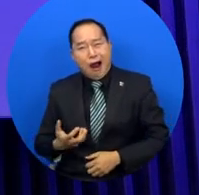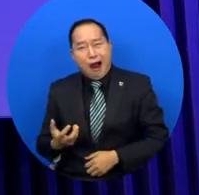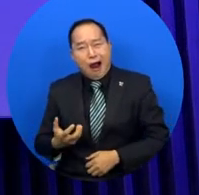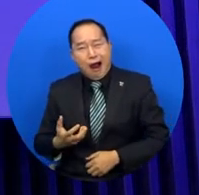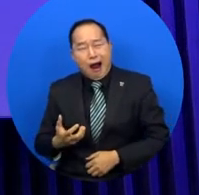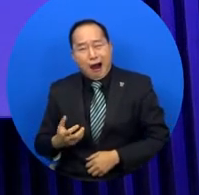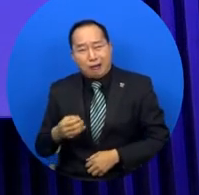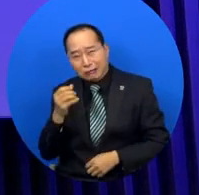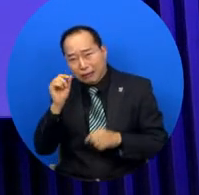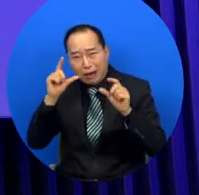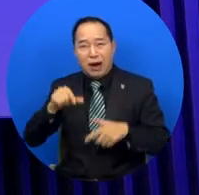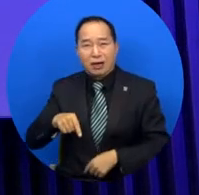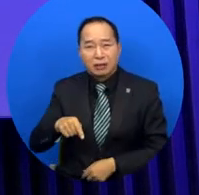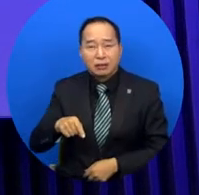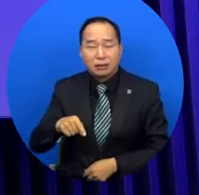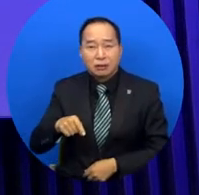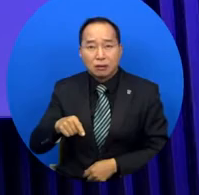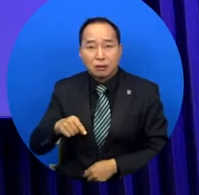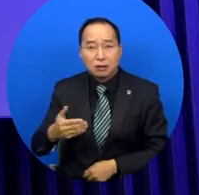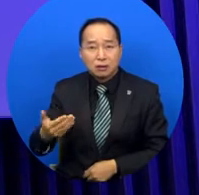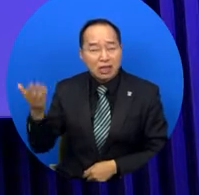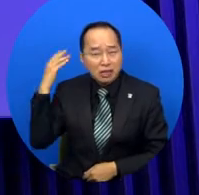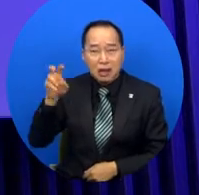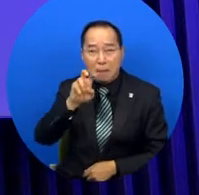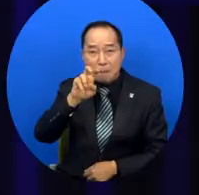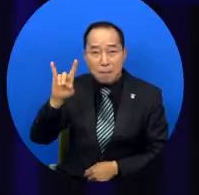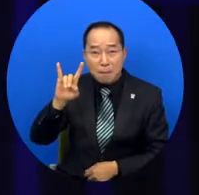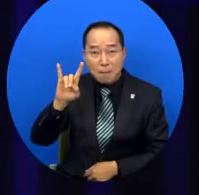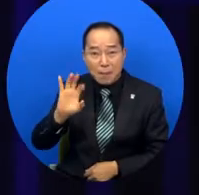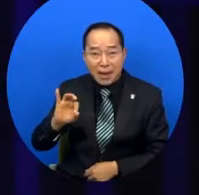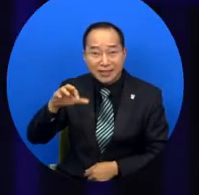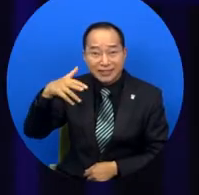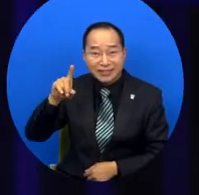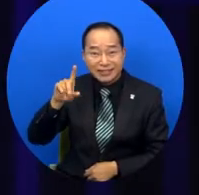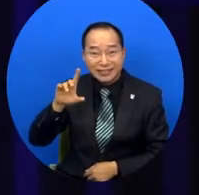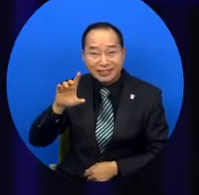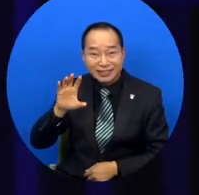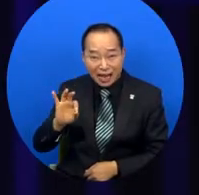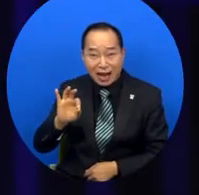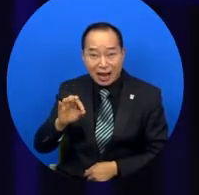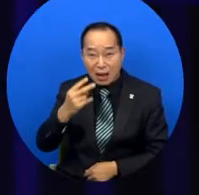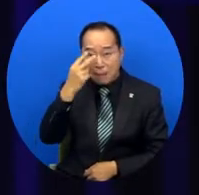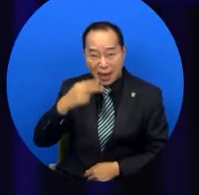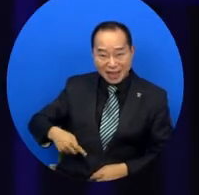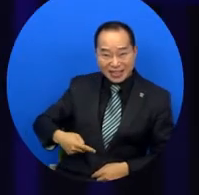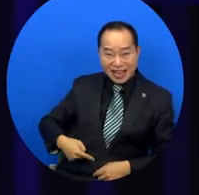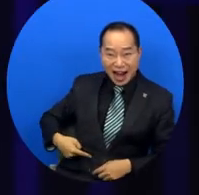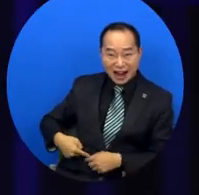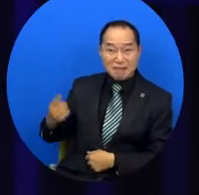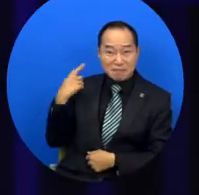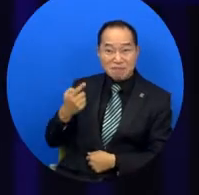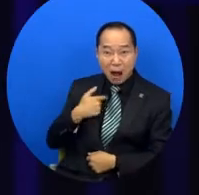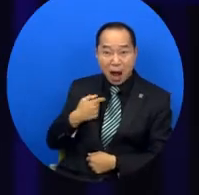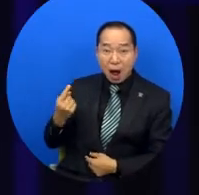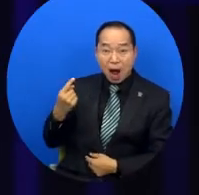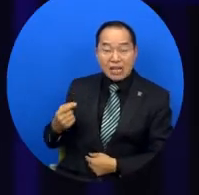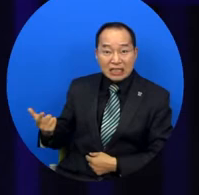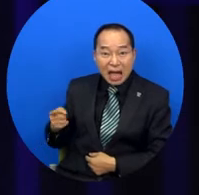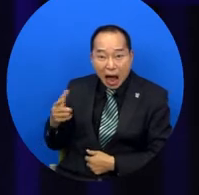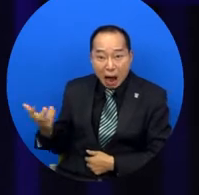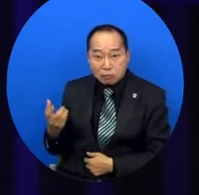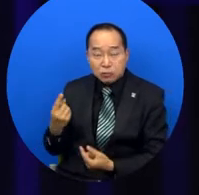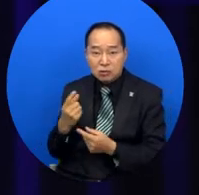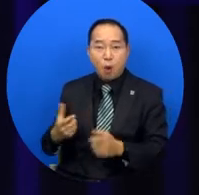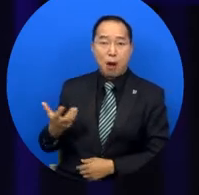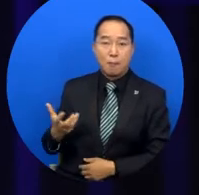장이 막 꼬이듯이 아파서 그렇게 아파 본 적이 없어요. 제가 맹장염도 알아봤는데 그보다 더 아팠었어요. 그래서 난 정말